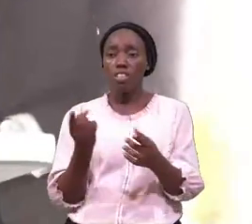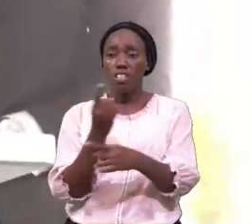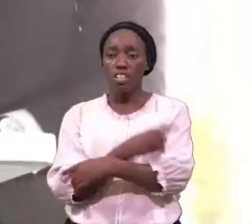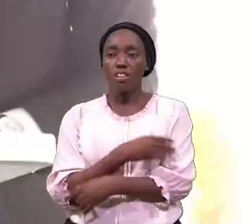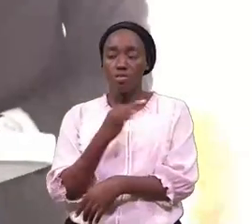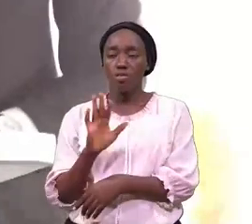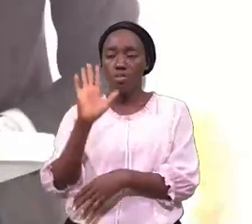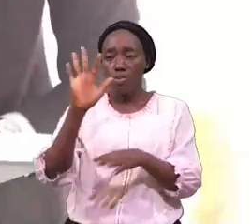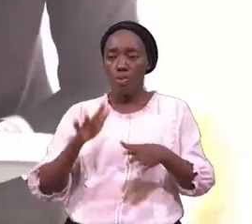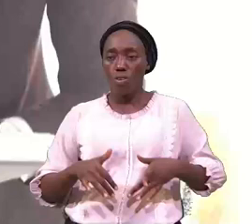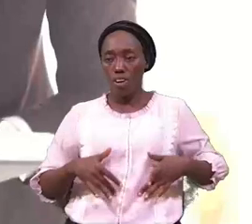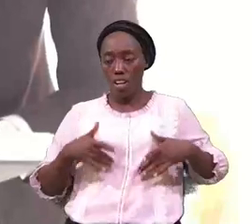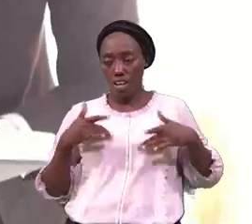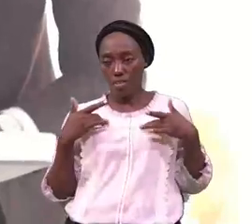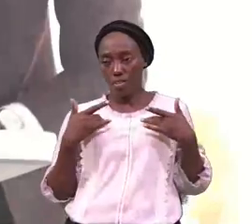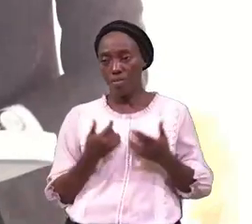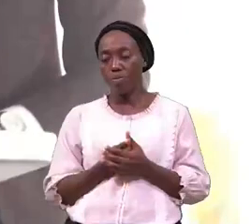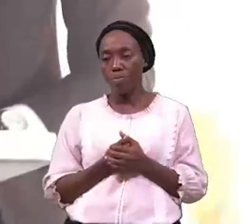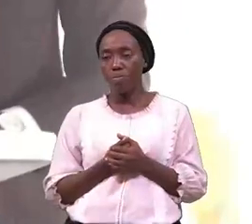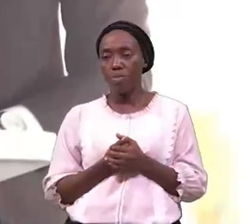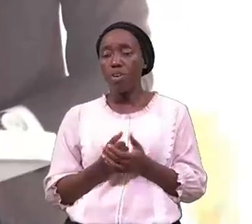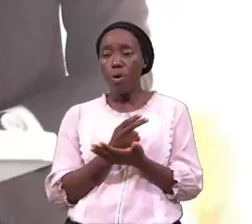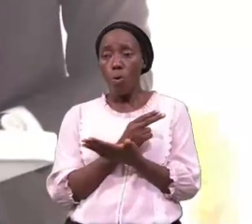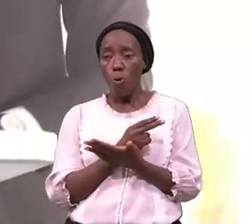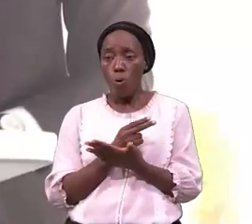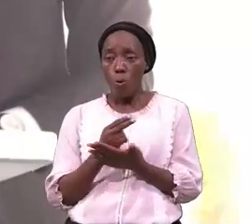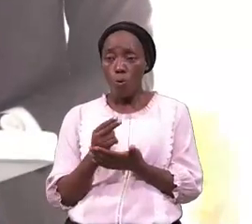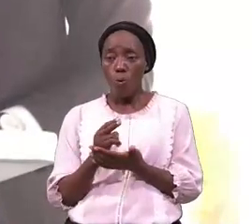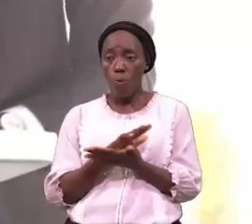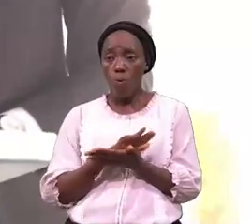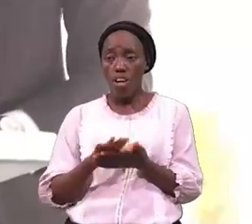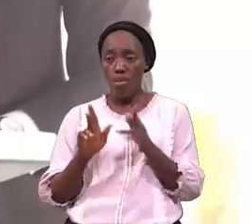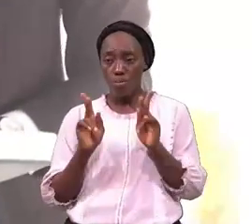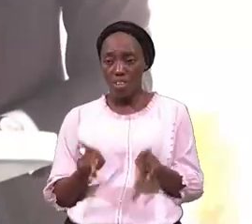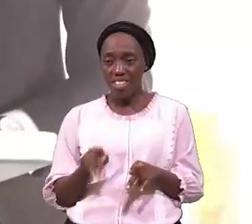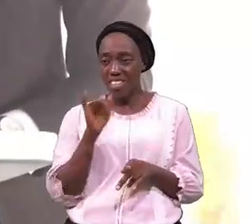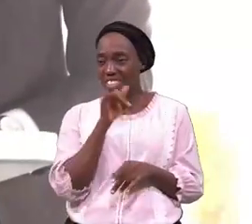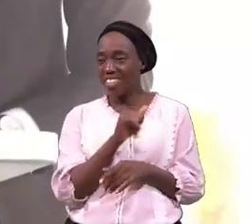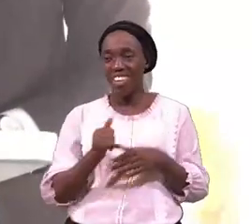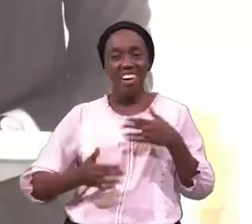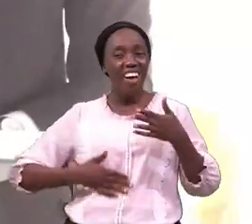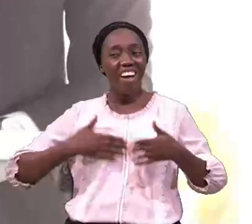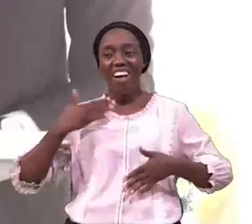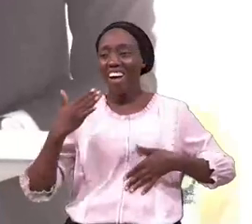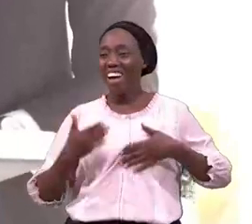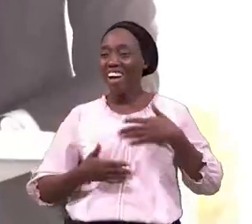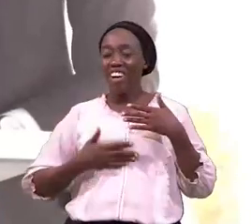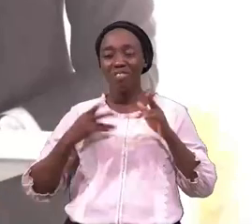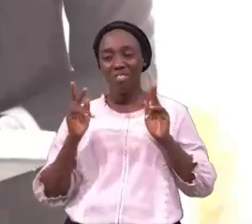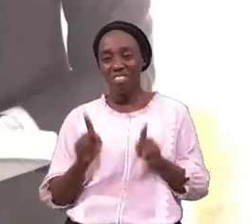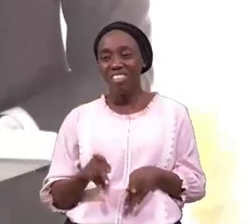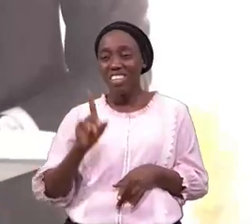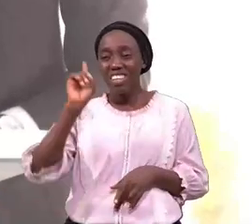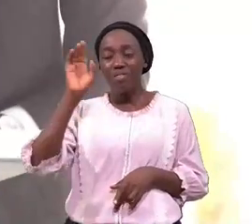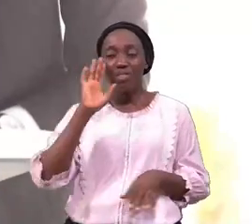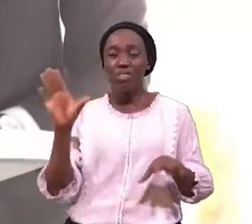Une personne sainte et une personne heureuse. Il le fera pour toi. Il le fera pour chacun de nous.